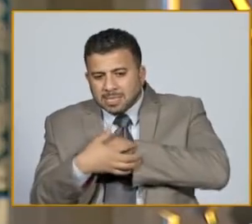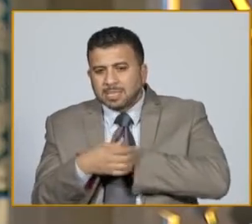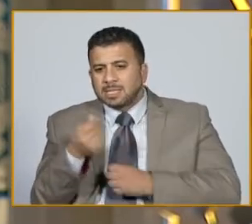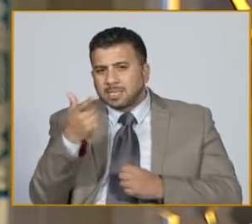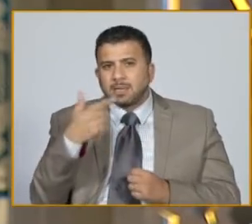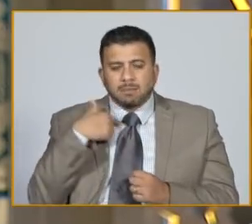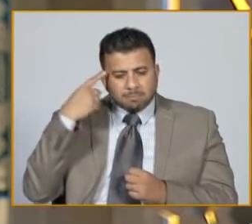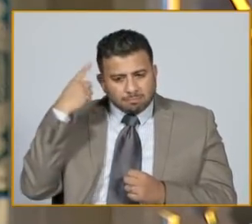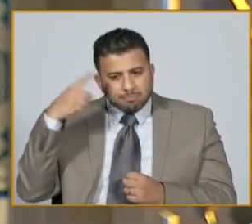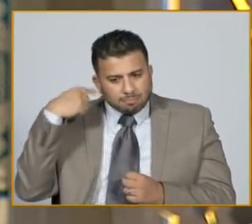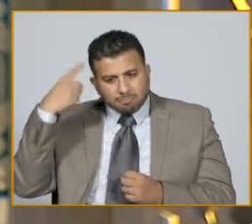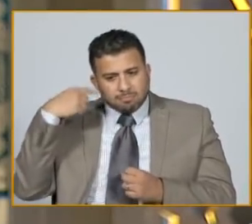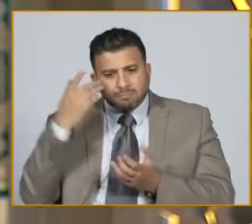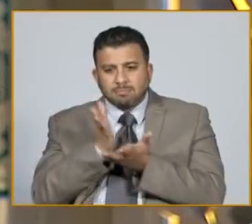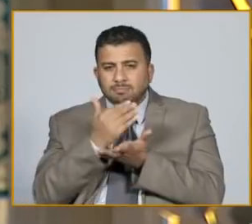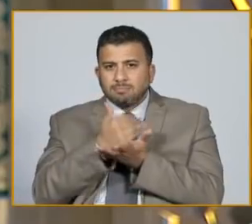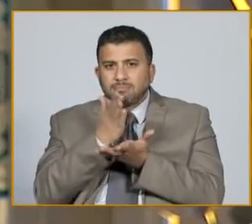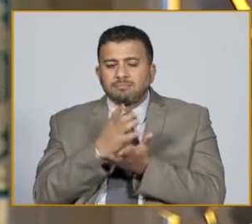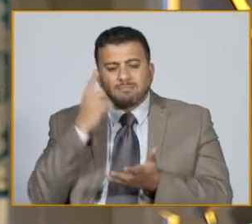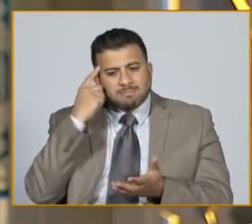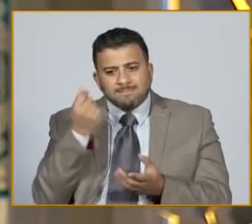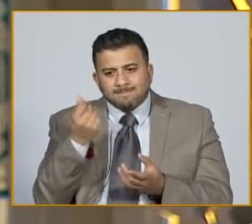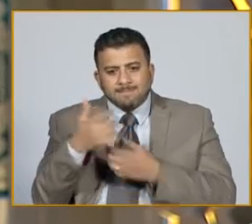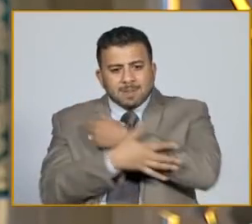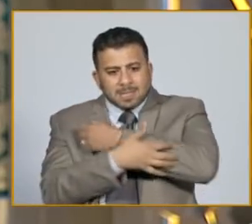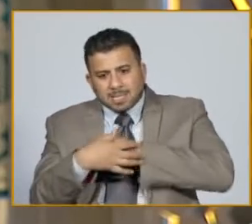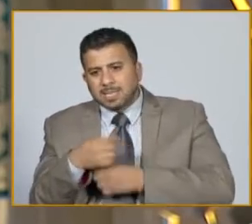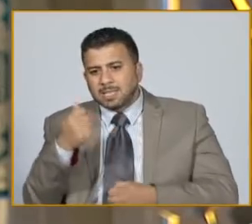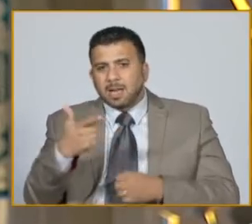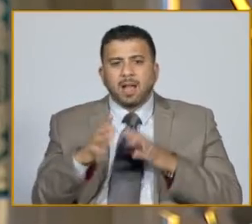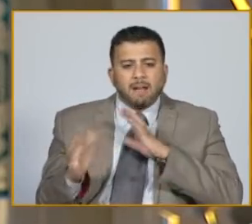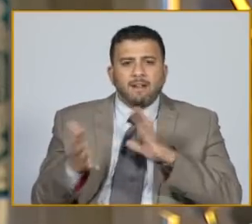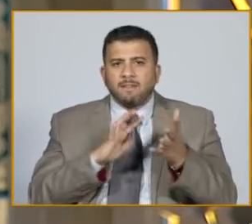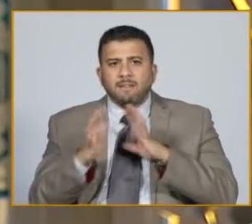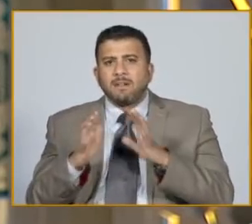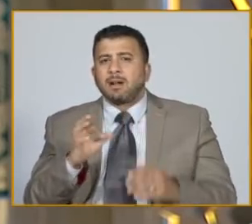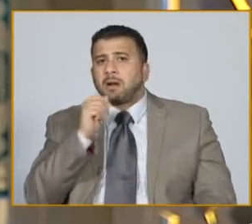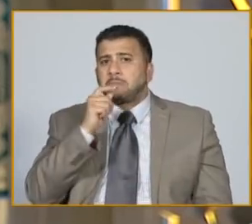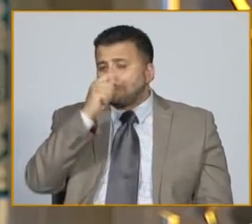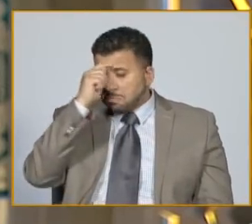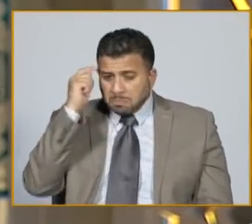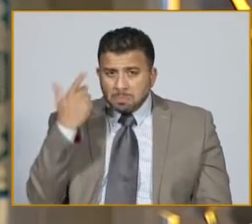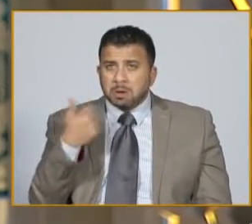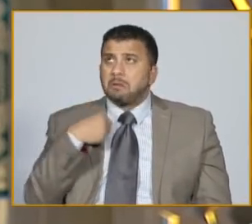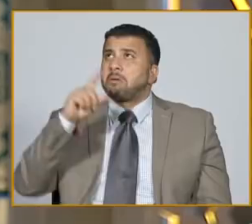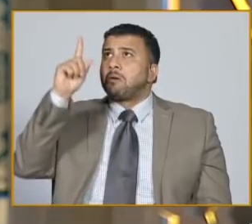يعني عرفت ايه ترزين شو يعني شو ها. قال انه الحين الله سبحانه وتعالى يمكن ما يقبل انا كم بزكي من انا من يوم ما استويت وانا